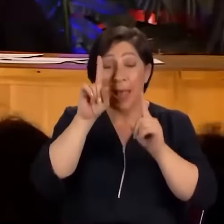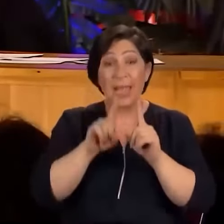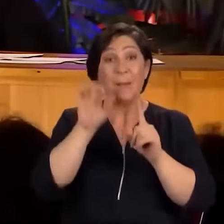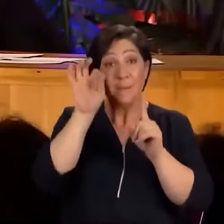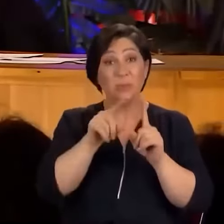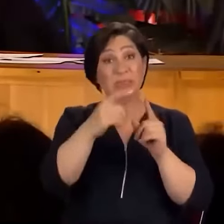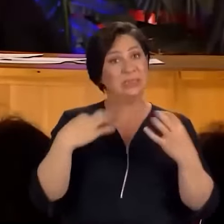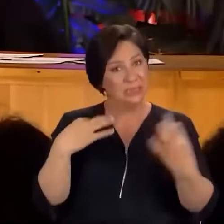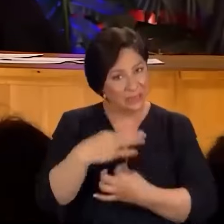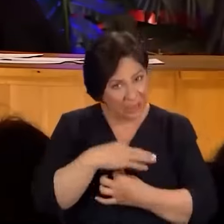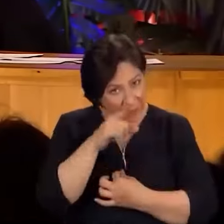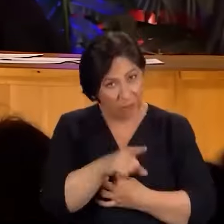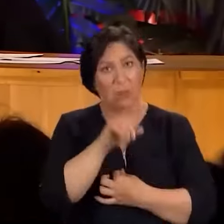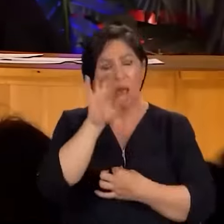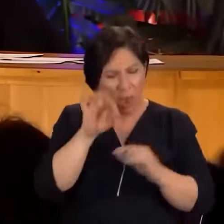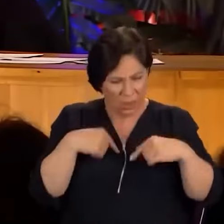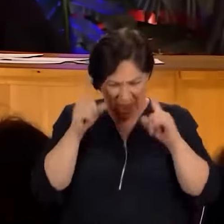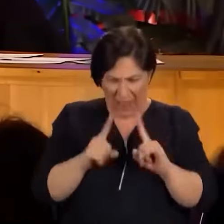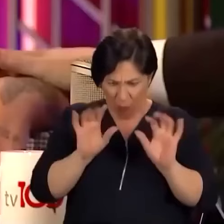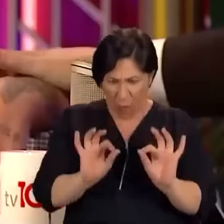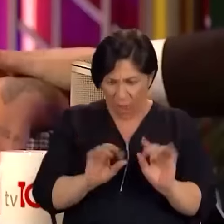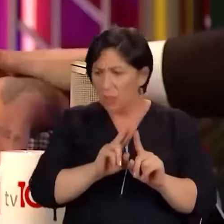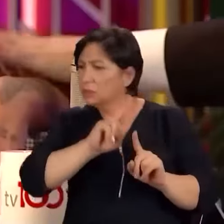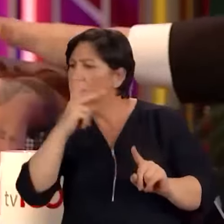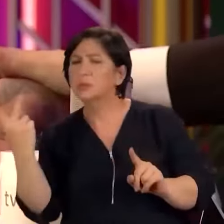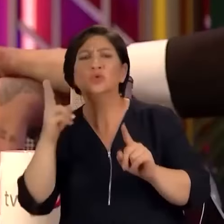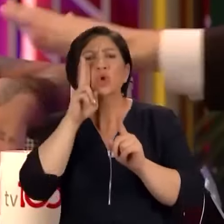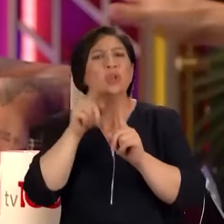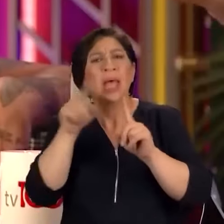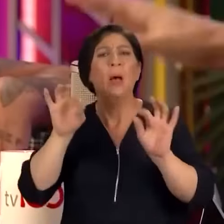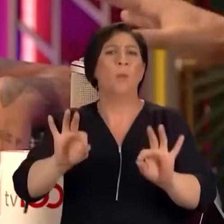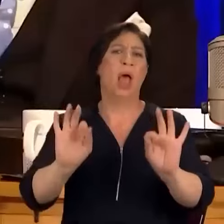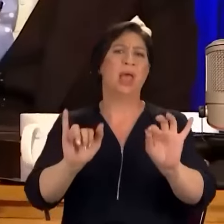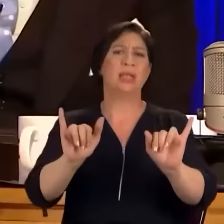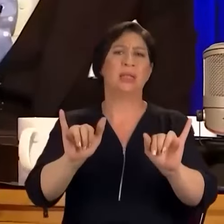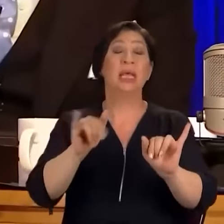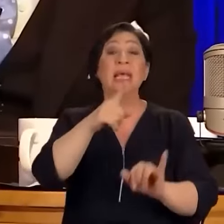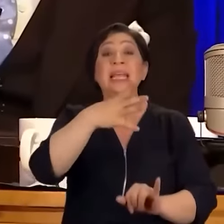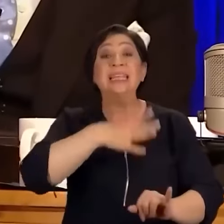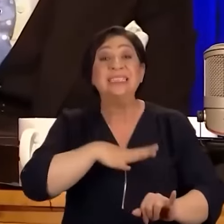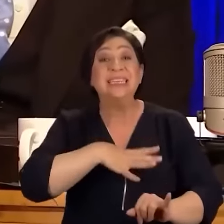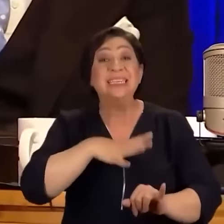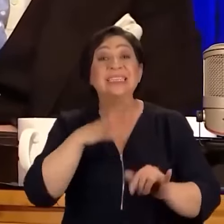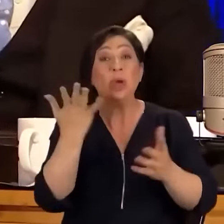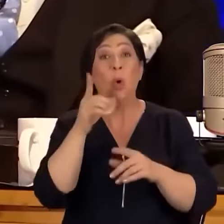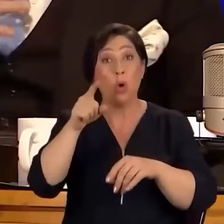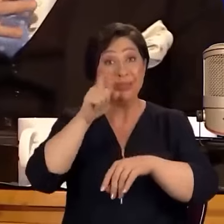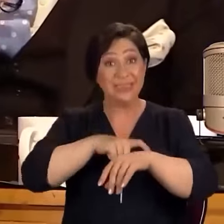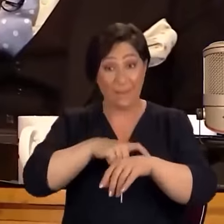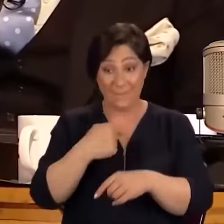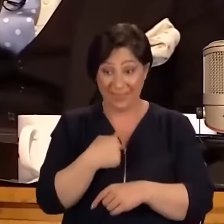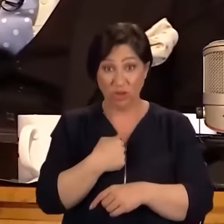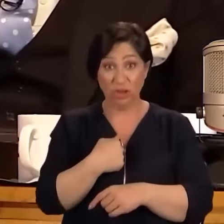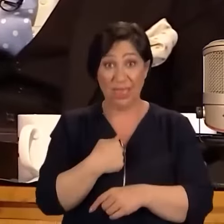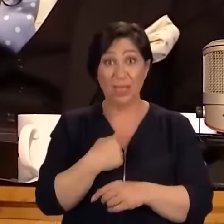itibaren tutumuna saygı duyuyorum. İlk günde buydu, son, evet, günde bu. Tutumuna günde saygı burada duyuyorum. Ama istediğin şey o sırada